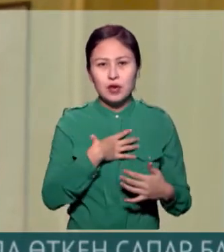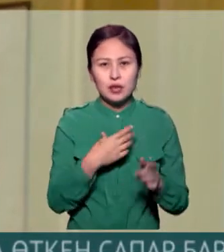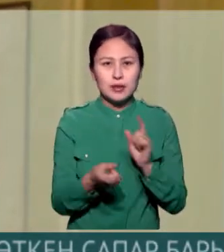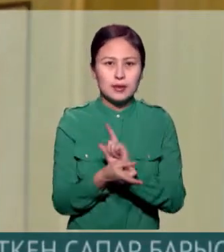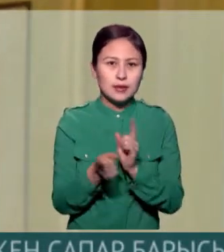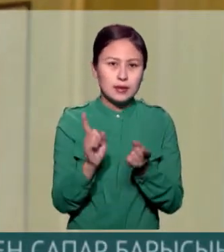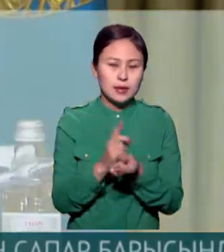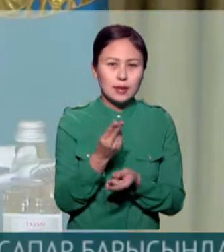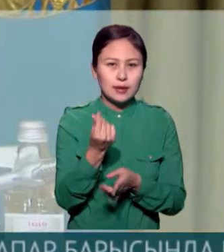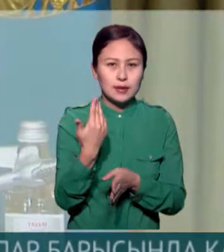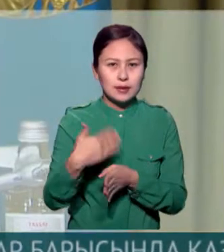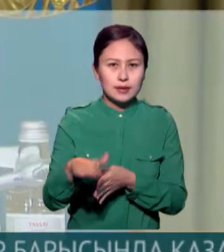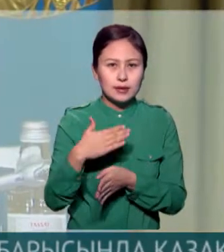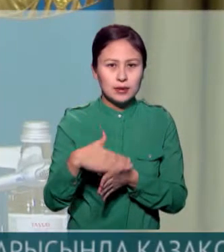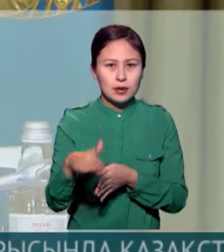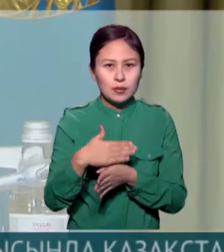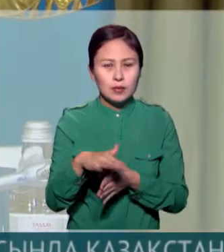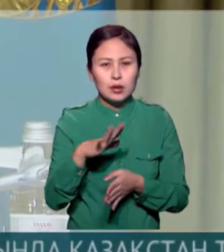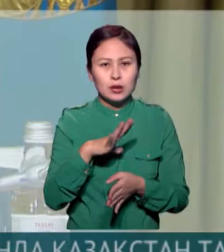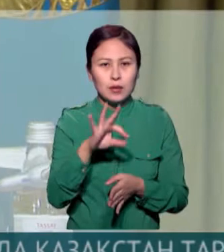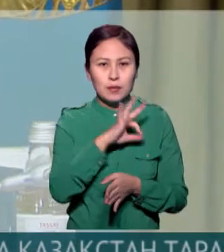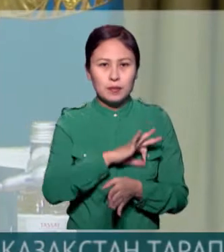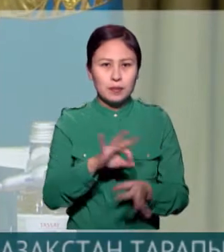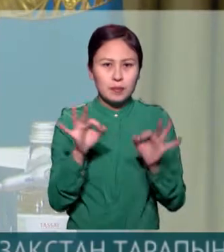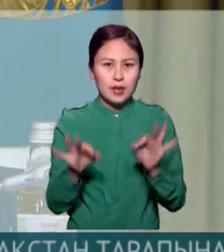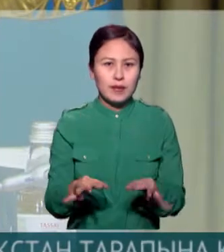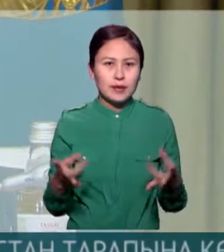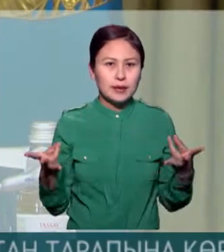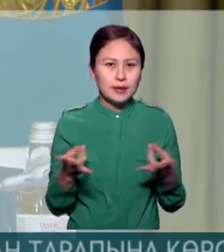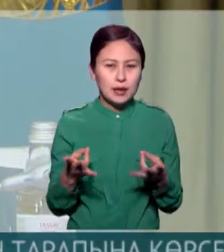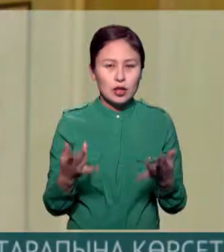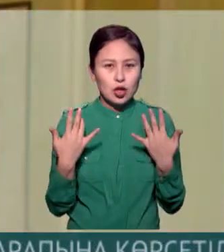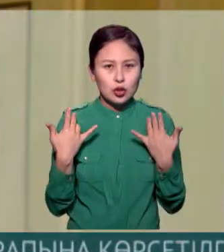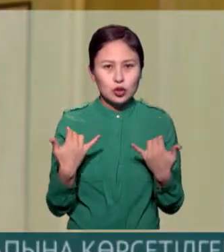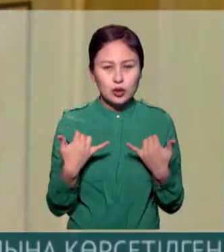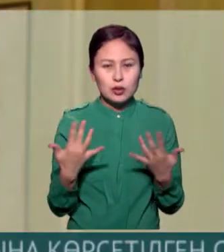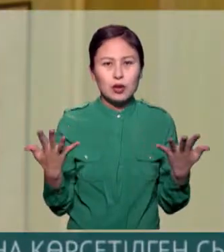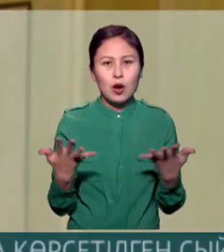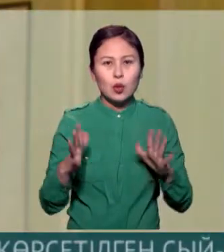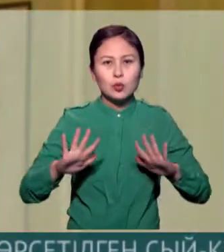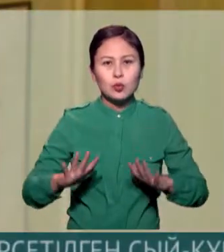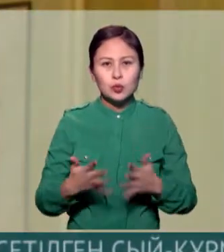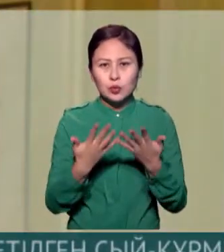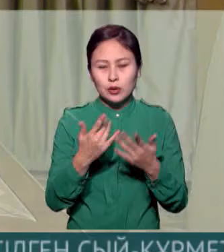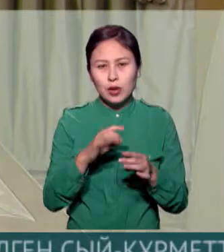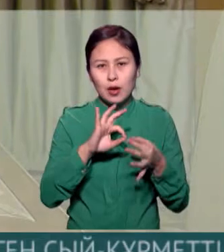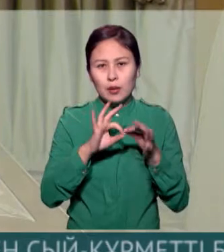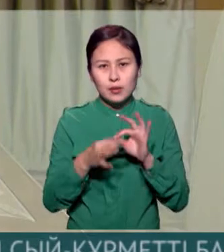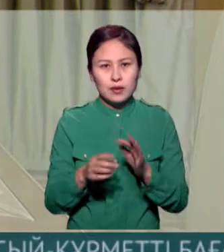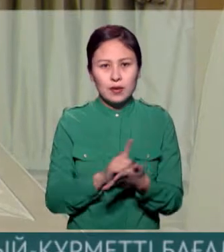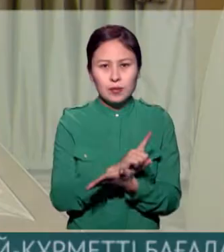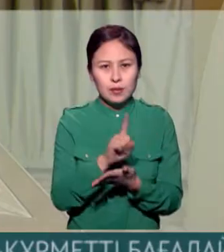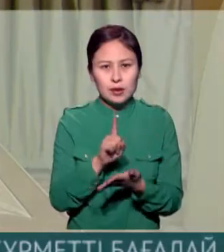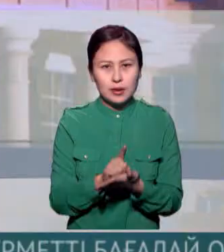ақша несие саясатын жүргізіп, икемді бағам қалыптастыруымыз қажет. Ең бастысы, қазір не болып жатқанын қоғамға дұрыстап түсіндіру